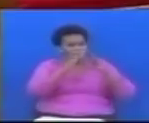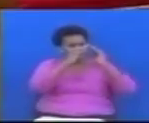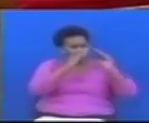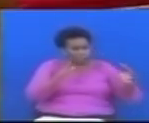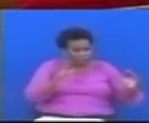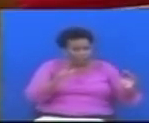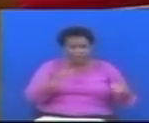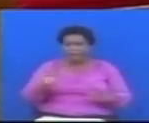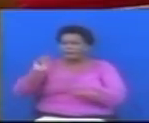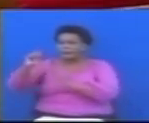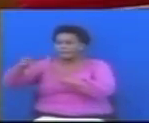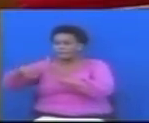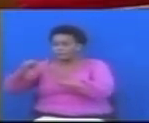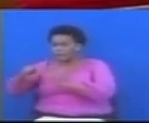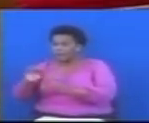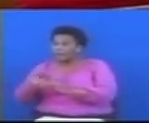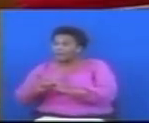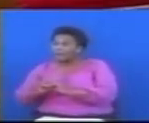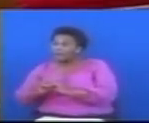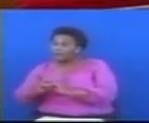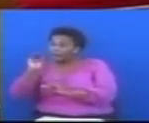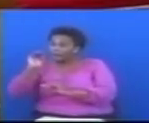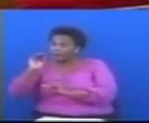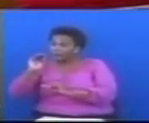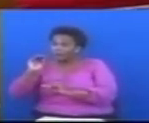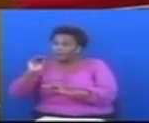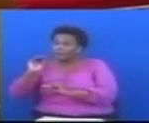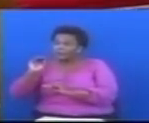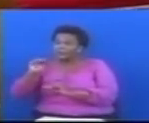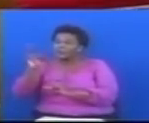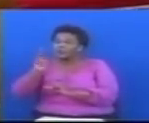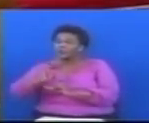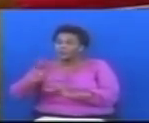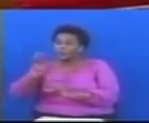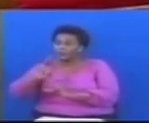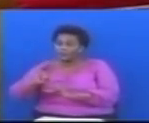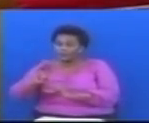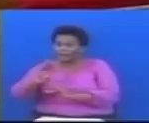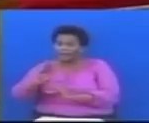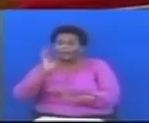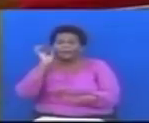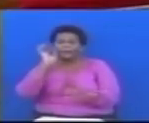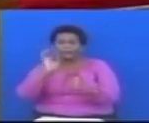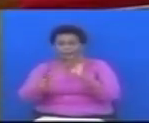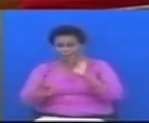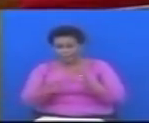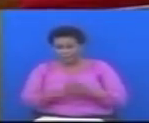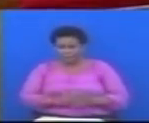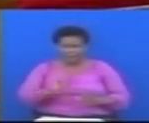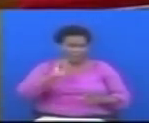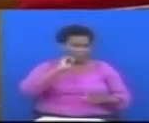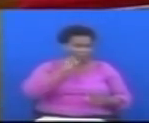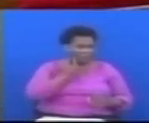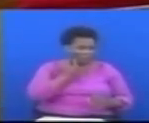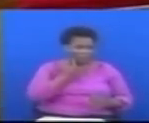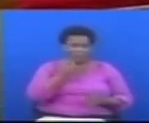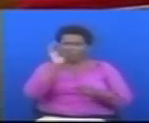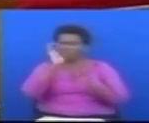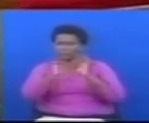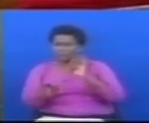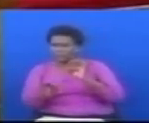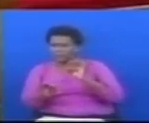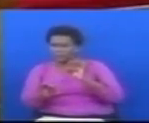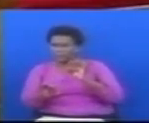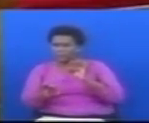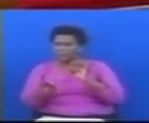pia wilaya ya Kibiti kwa kuwa nayo imepitiwa na bomba la gesi hususan katika maeneo ambayo yataja Jaribu, Kibiti, maeneo